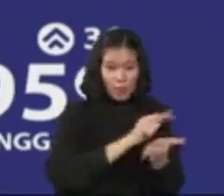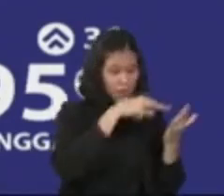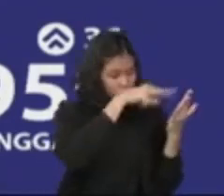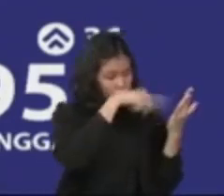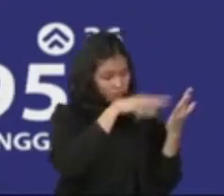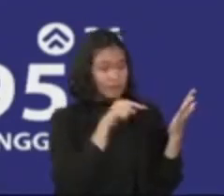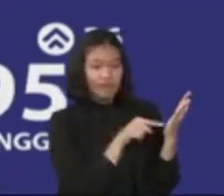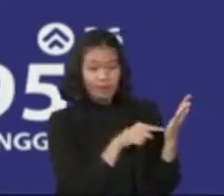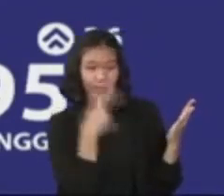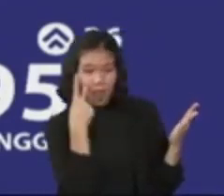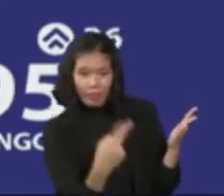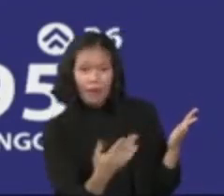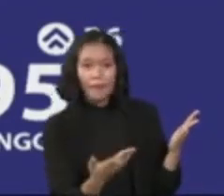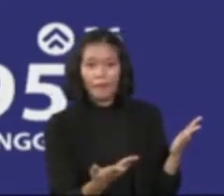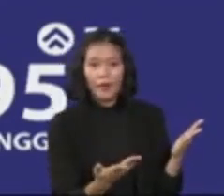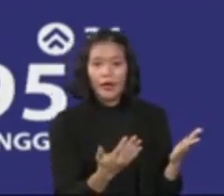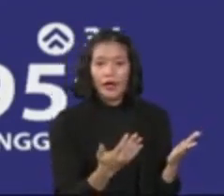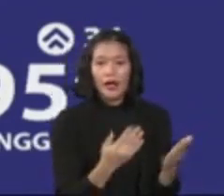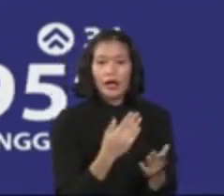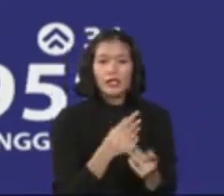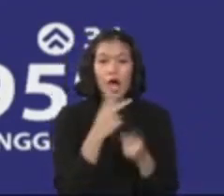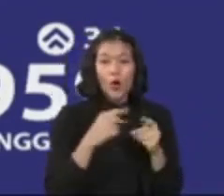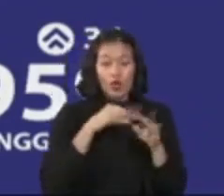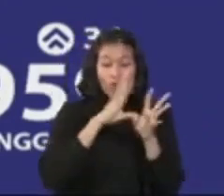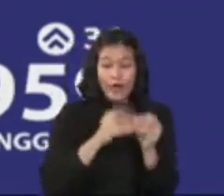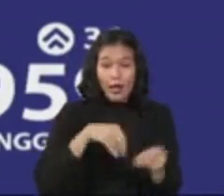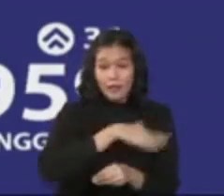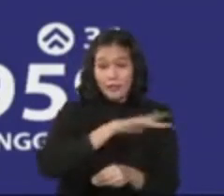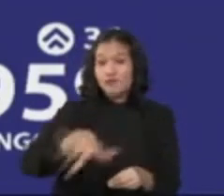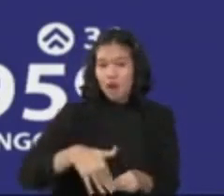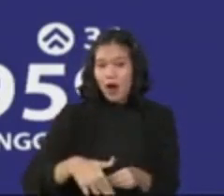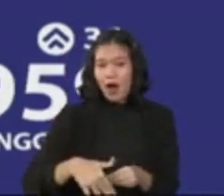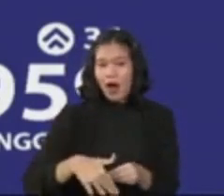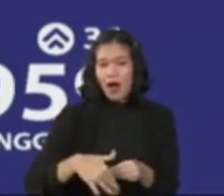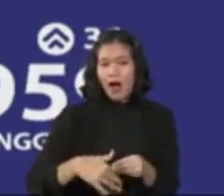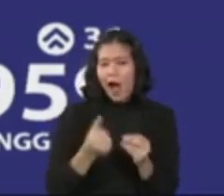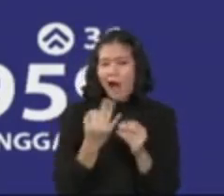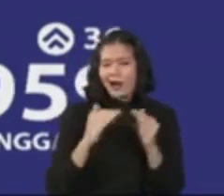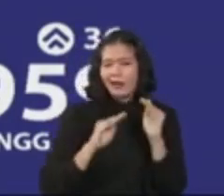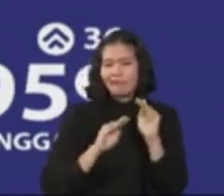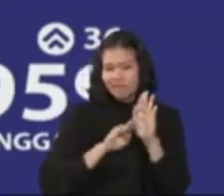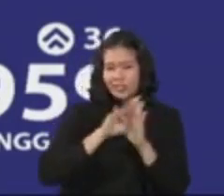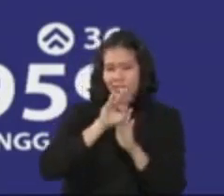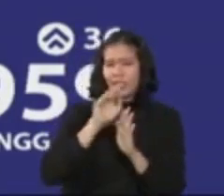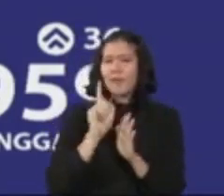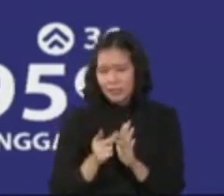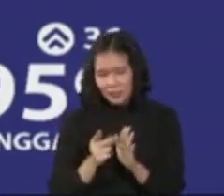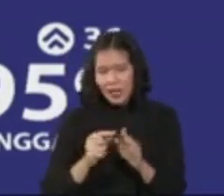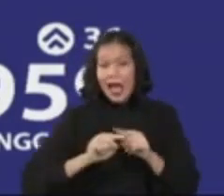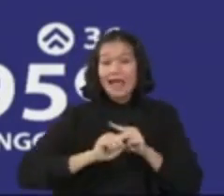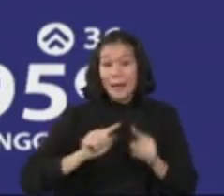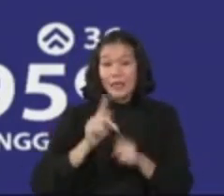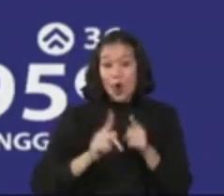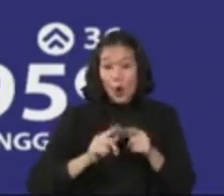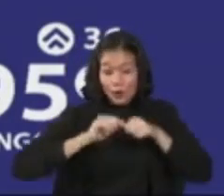melihat bahwa memang secara keseluruhan kita masih meningkat angkanya. Tetapi kalau kemudian kita lihat